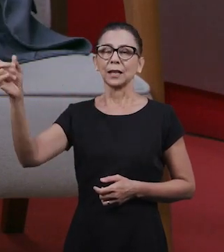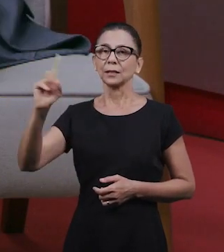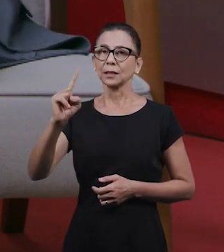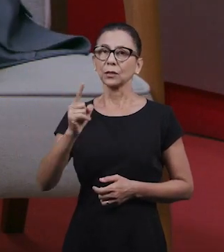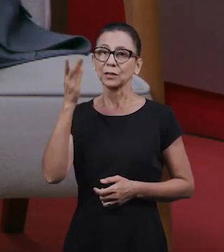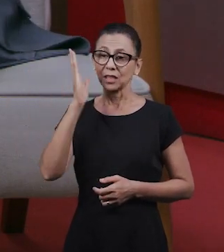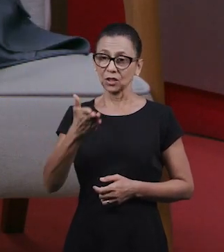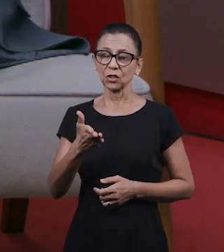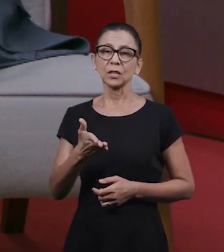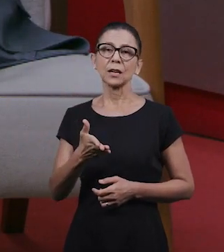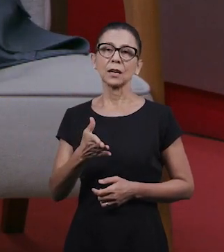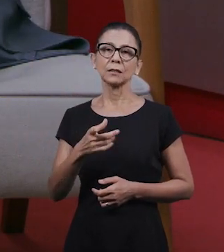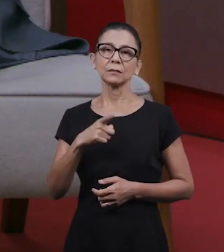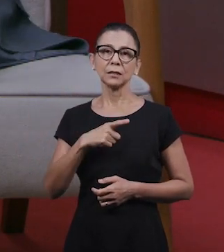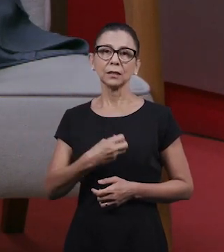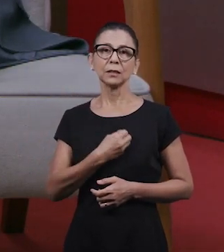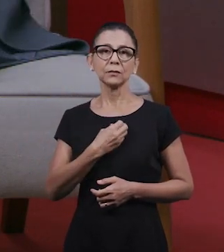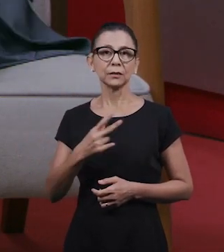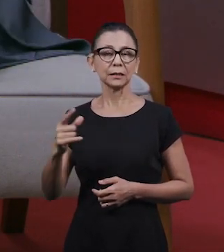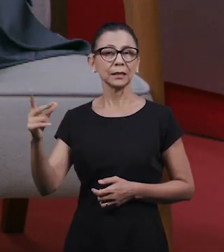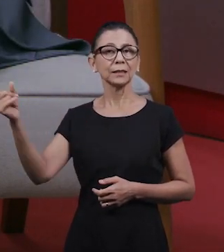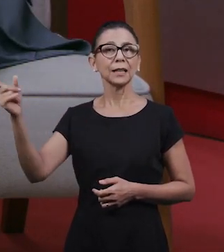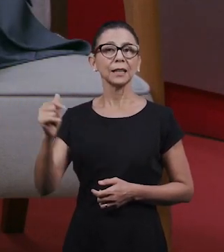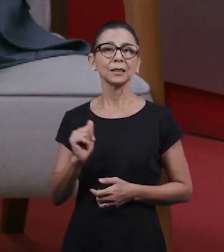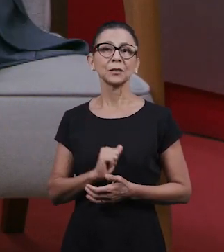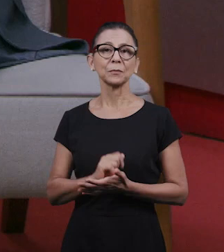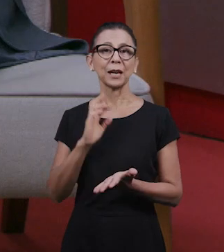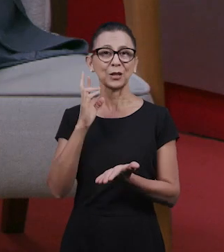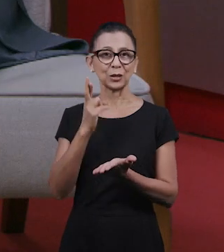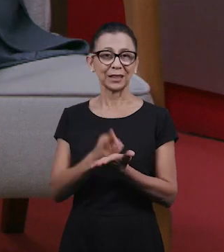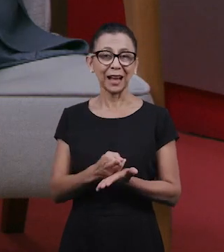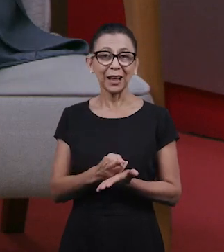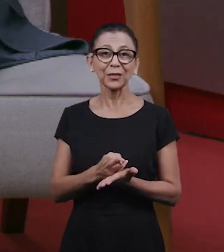afin que nous qui croyons, nous puissions avoir déjà. Nous allons